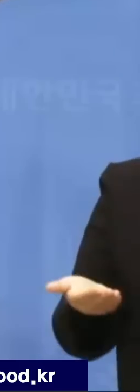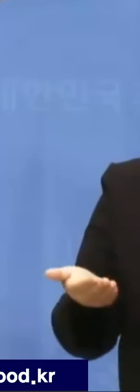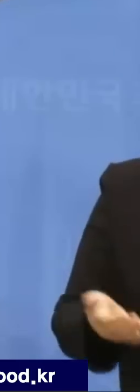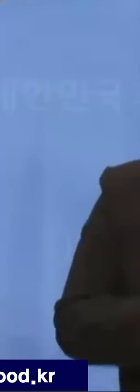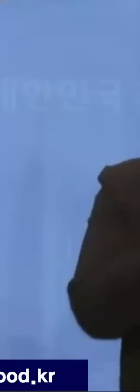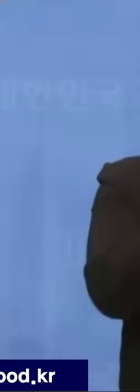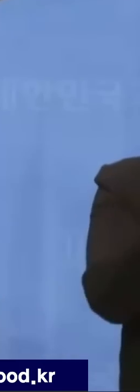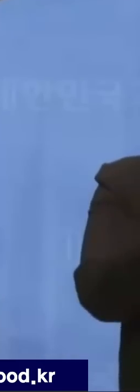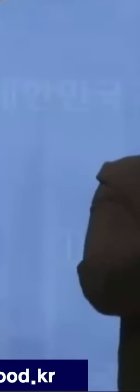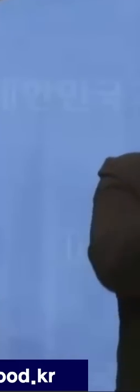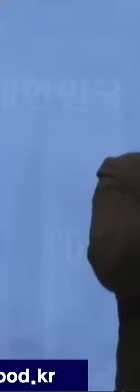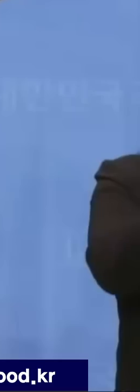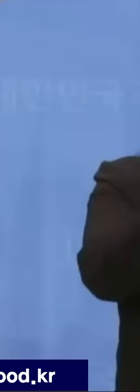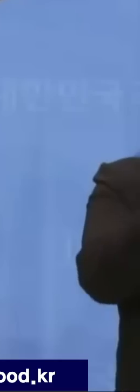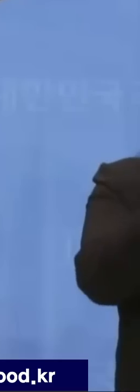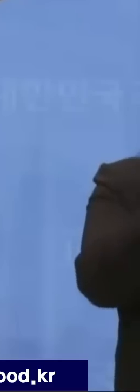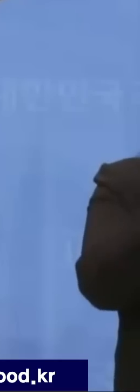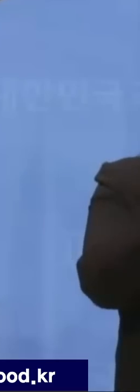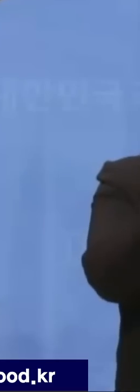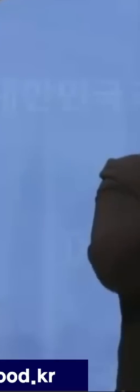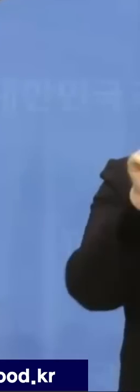MB 사면 말이나 됩니까?